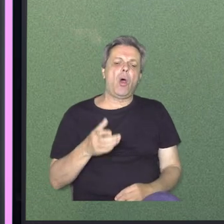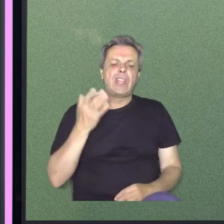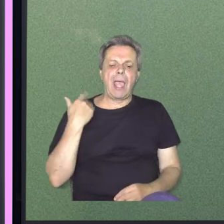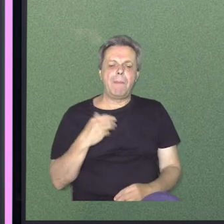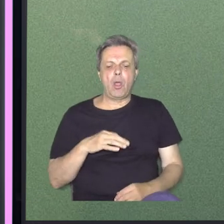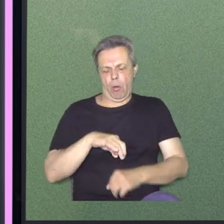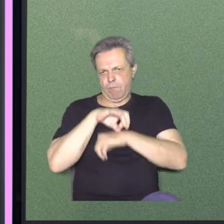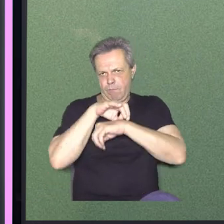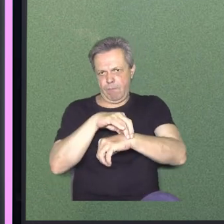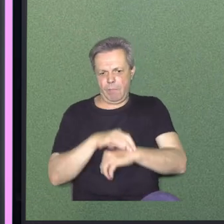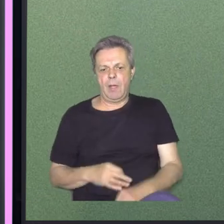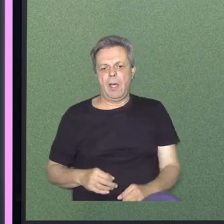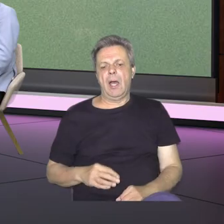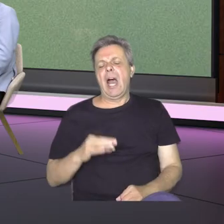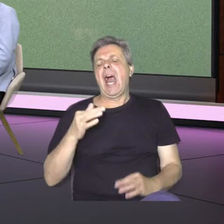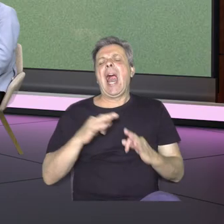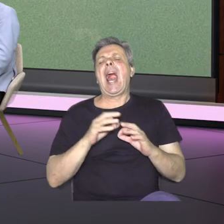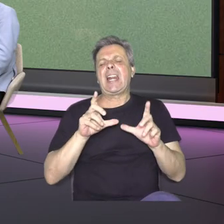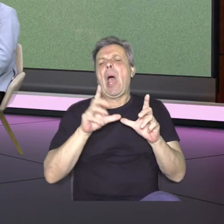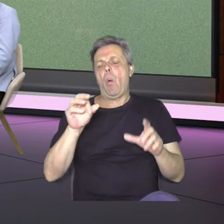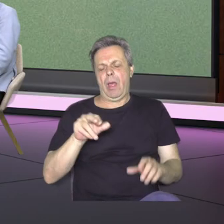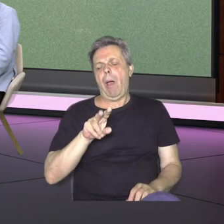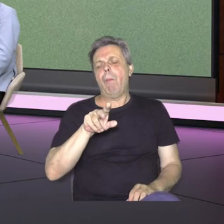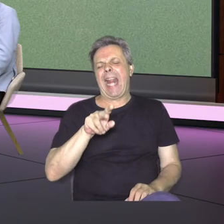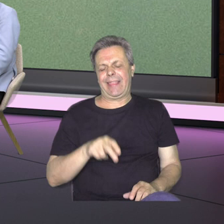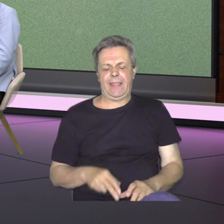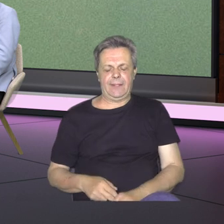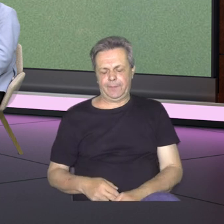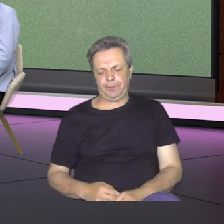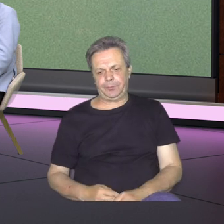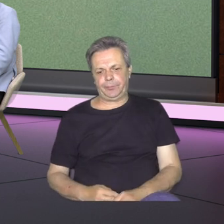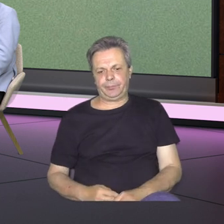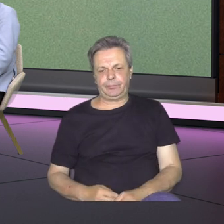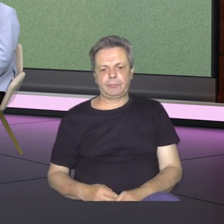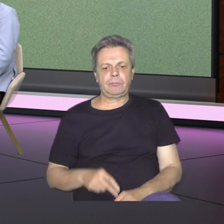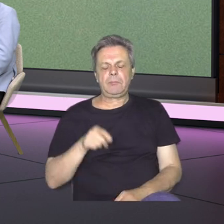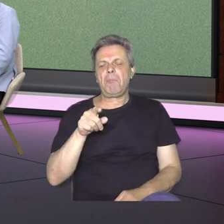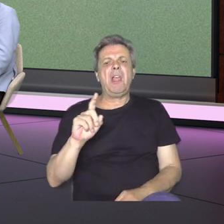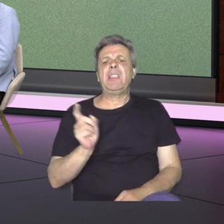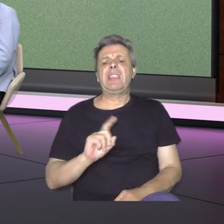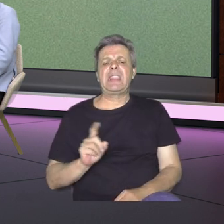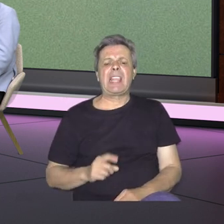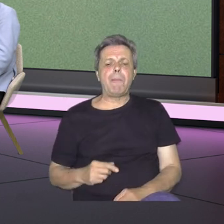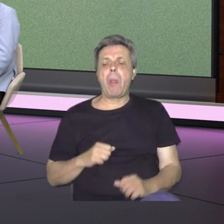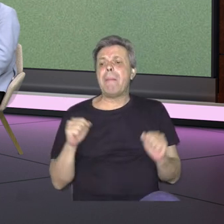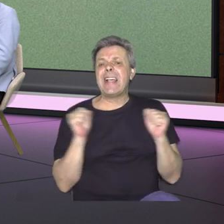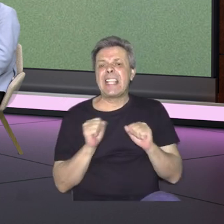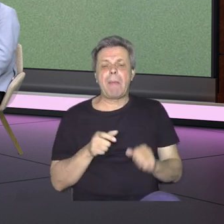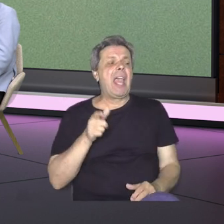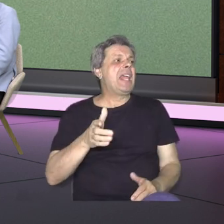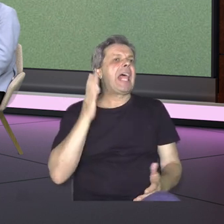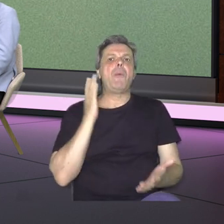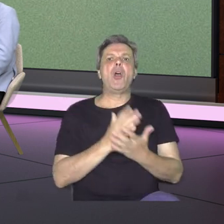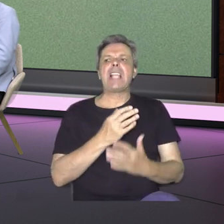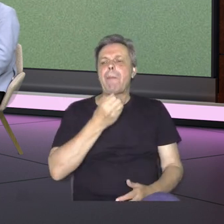bio na čelu Kube Raul Castro, njegov brat. Dakle, ali znate, tamo nema zime, tamo